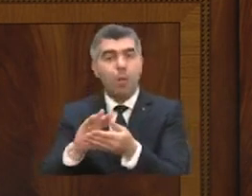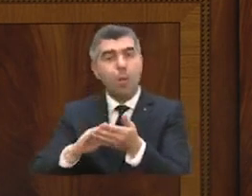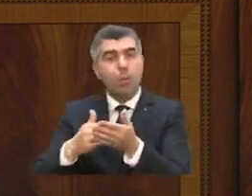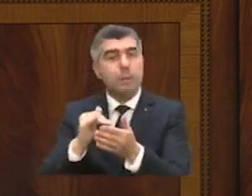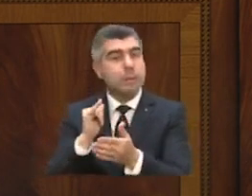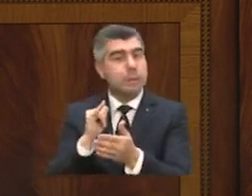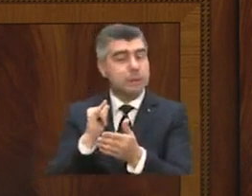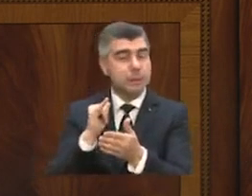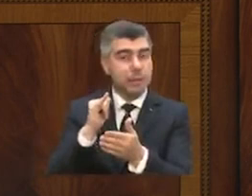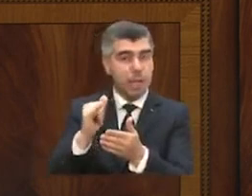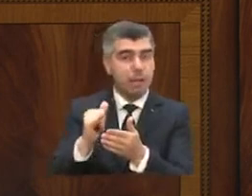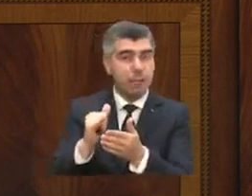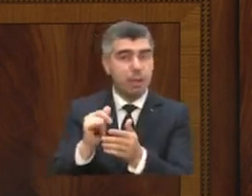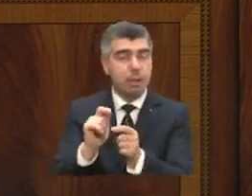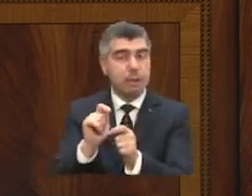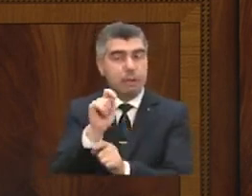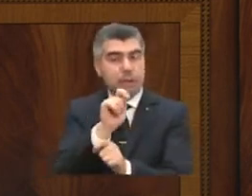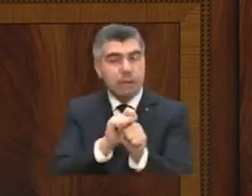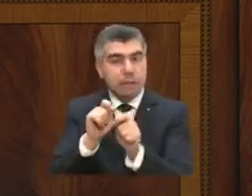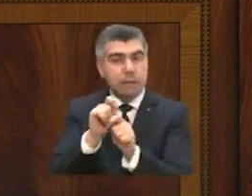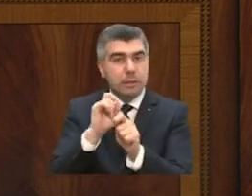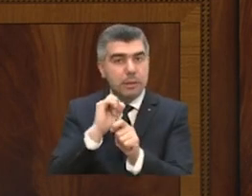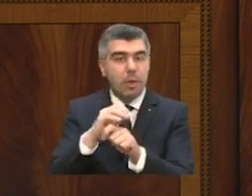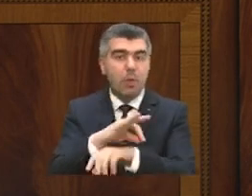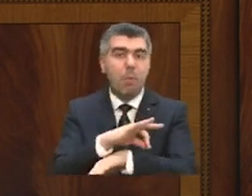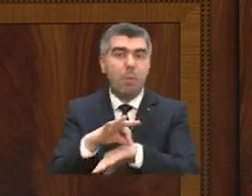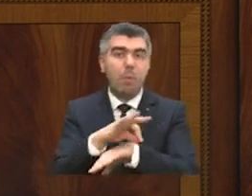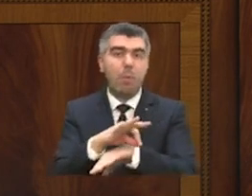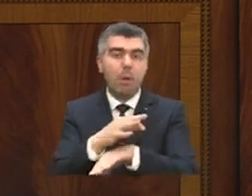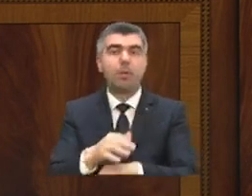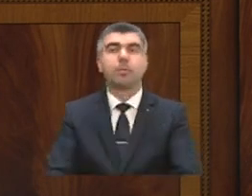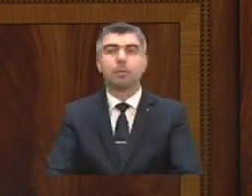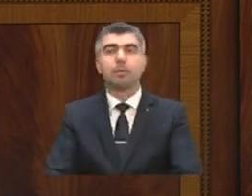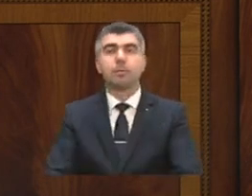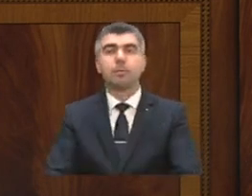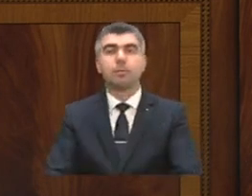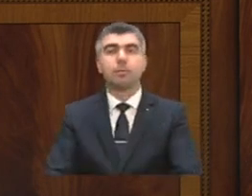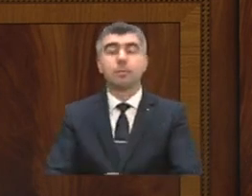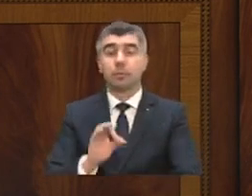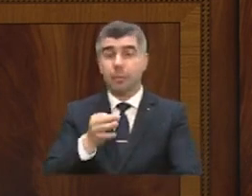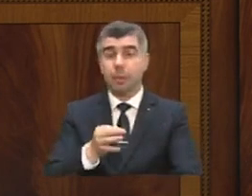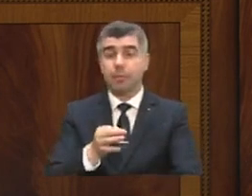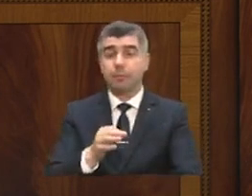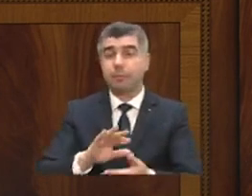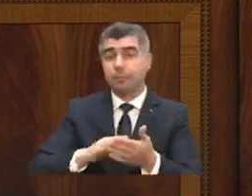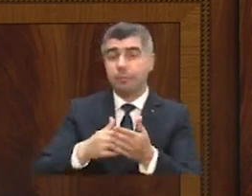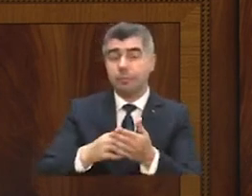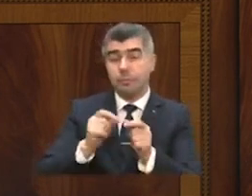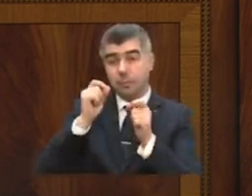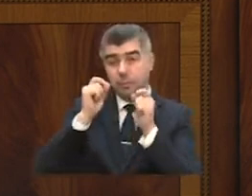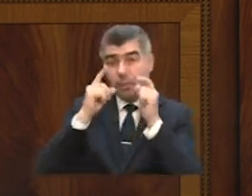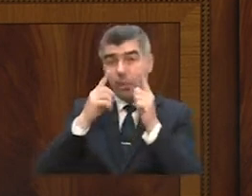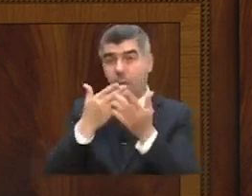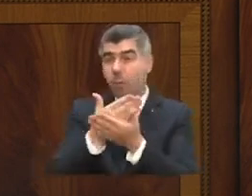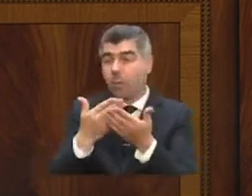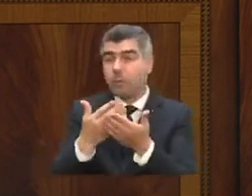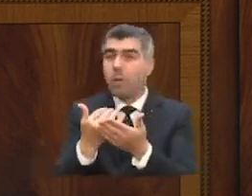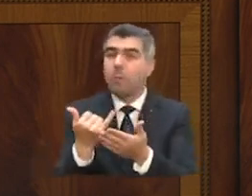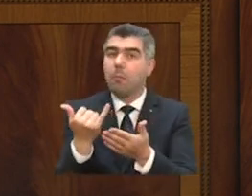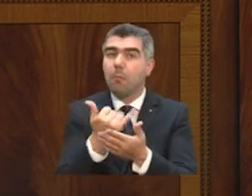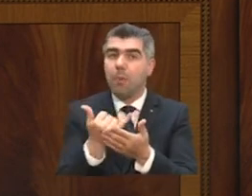مع الاستمرار في تدبير عقلنة التسيير العادي للإدارة. وفي هذا الإطار تمكنا بفضل اليقظة والتتبع الدقيق